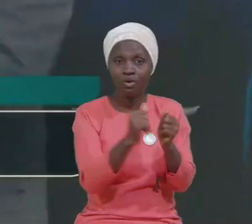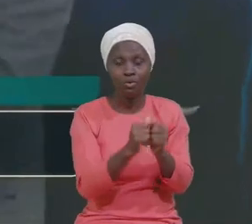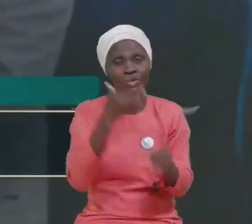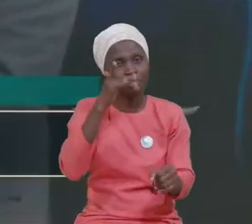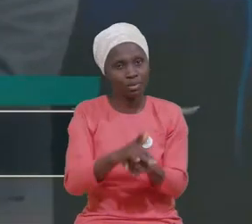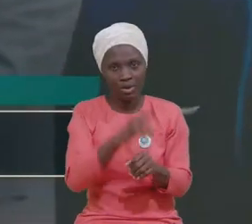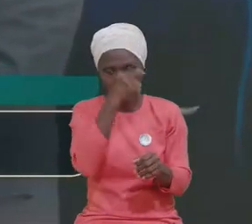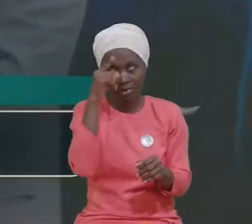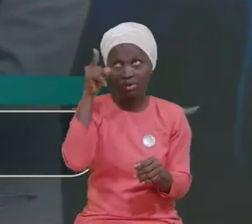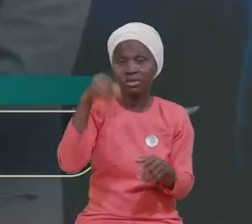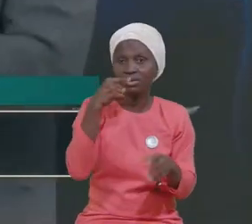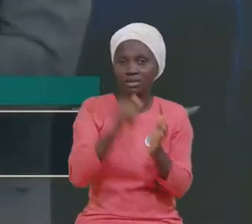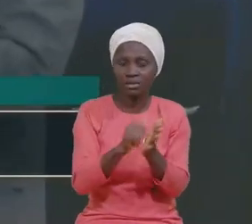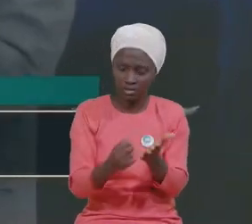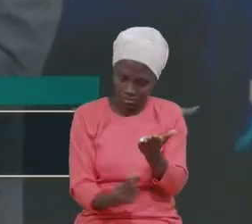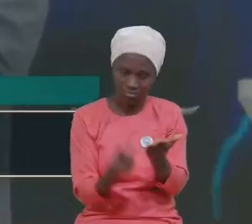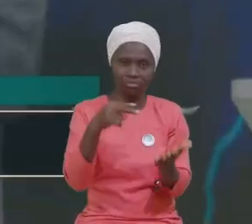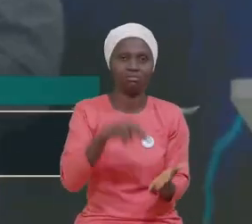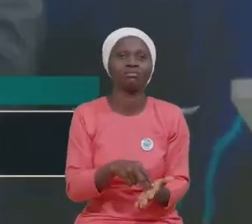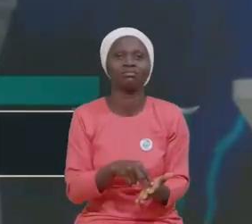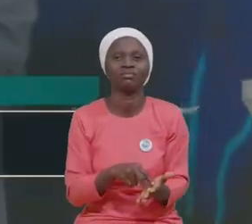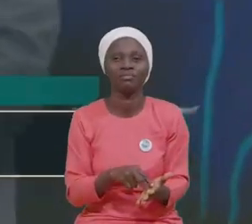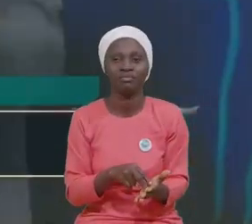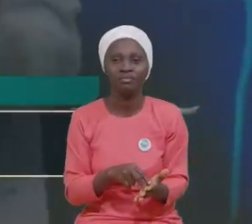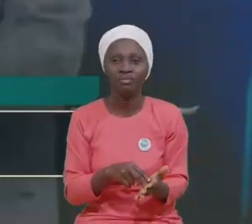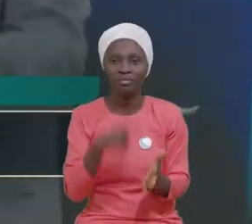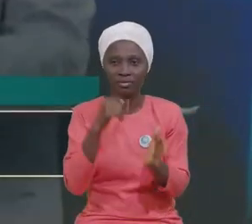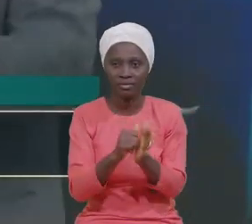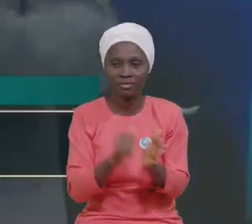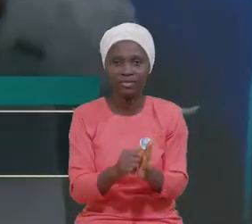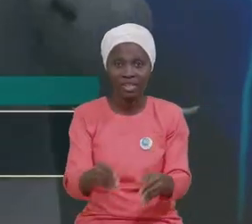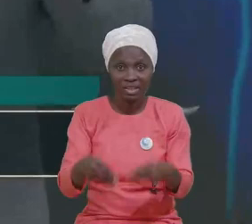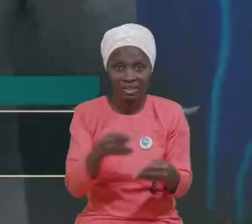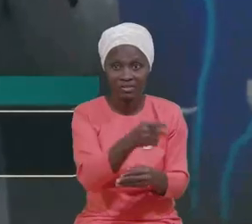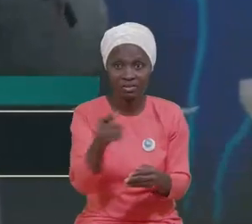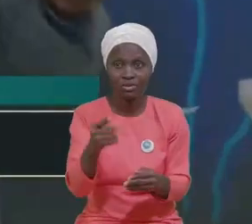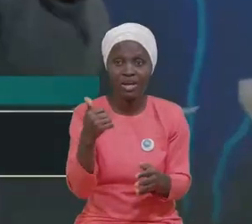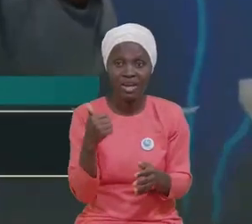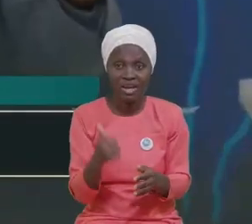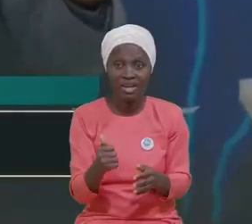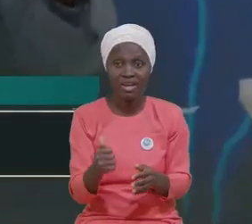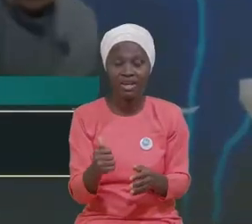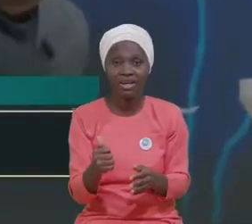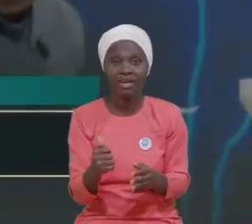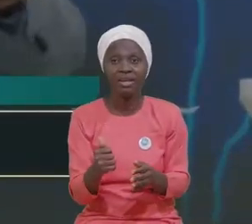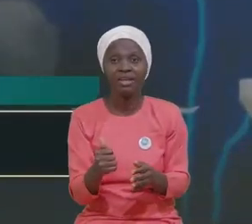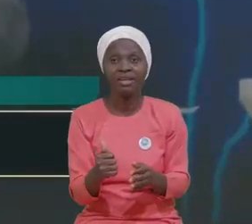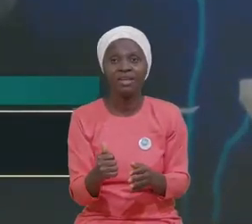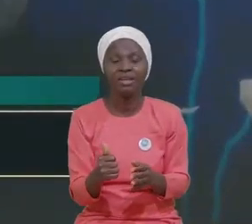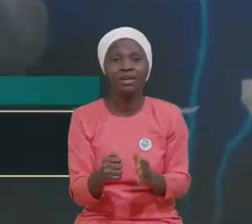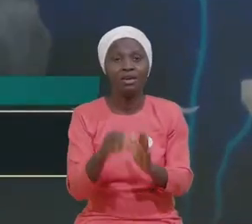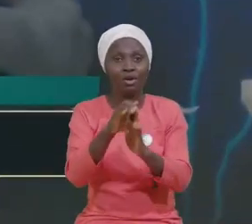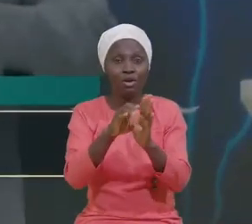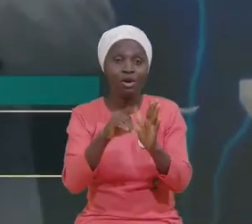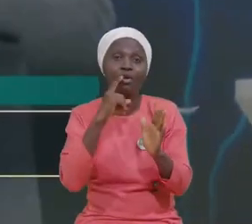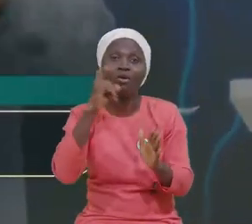il dit, lève-toi. Et il mettra la puissance pour nous lever. Et il te donne même le